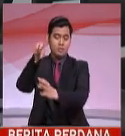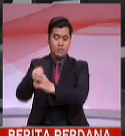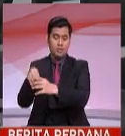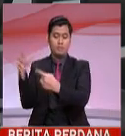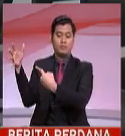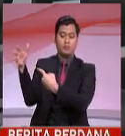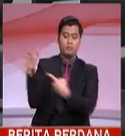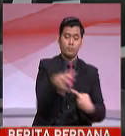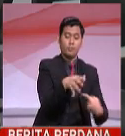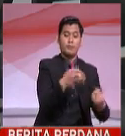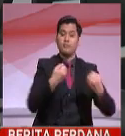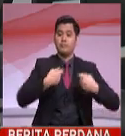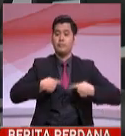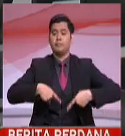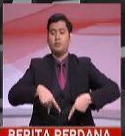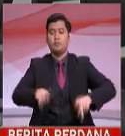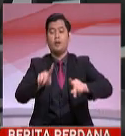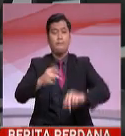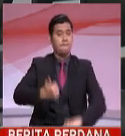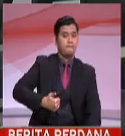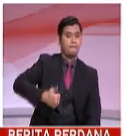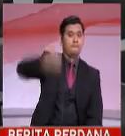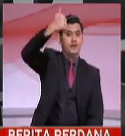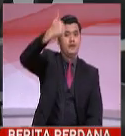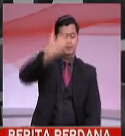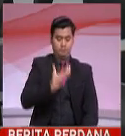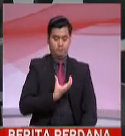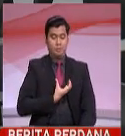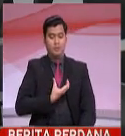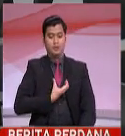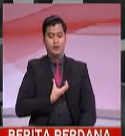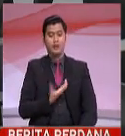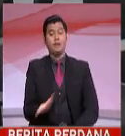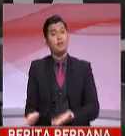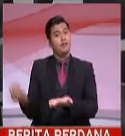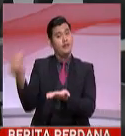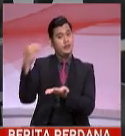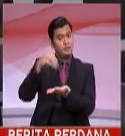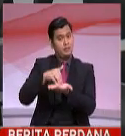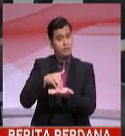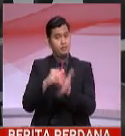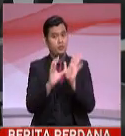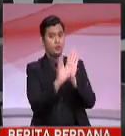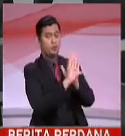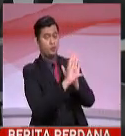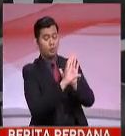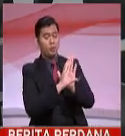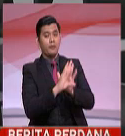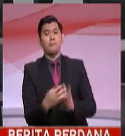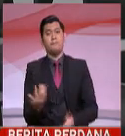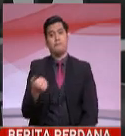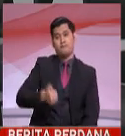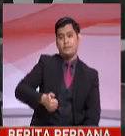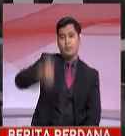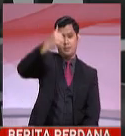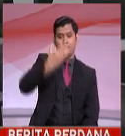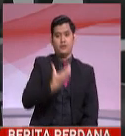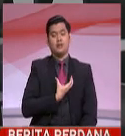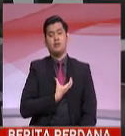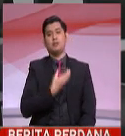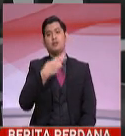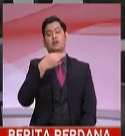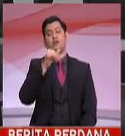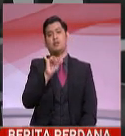kita dapat peluanglah untuk memenangi lebih banyak medal. Contohnya yang menang medal sebelum ni, saudara Yoli